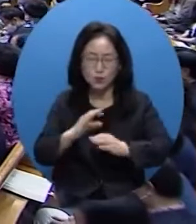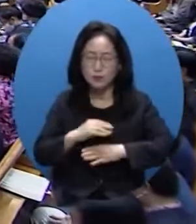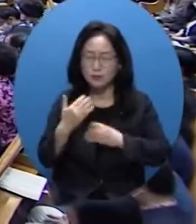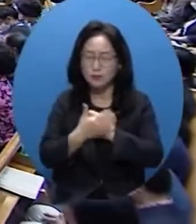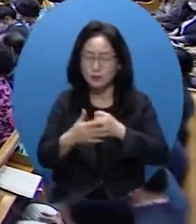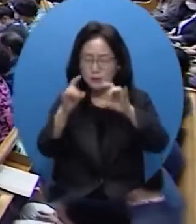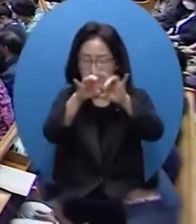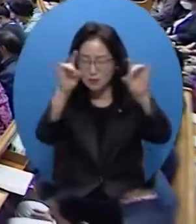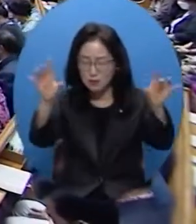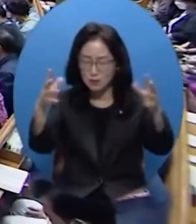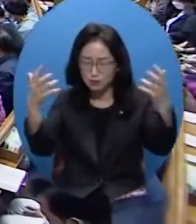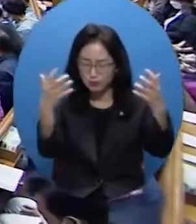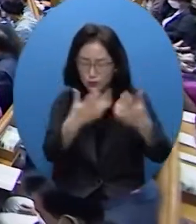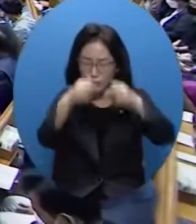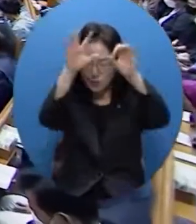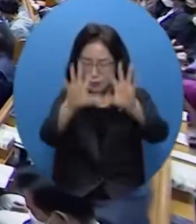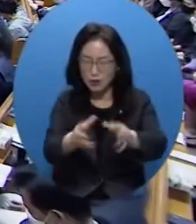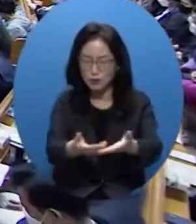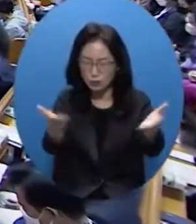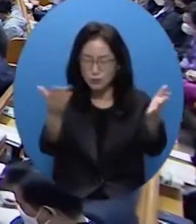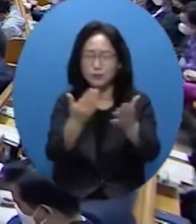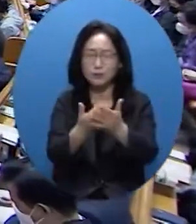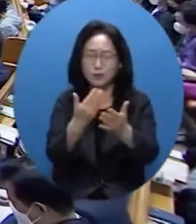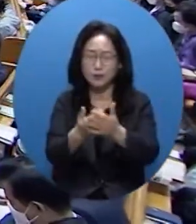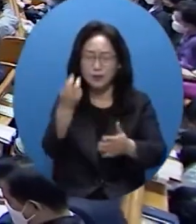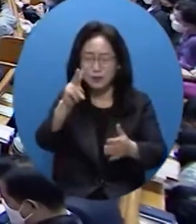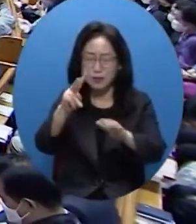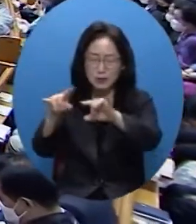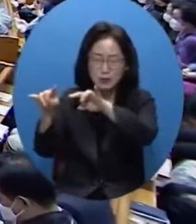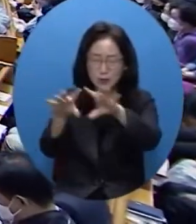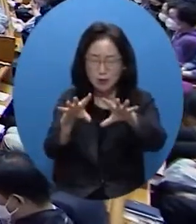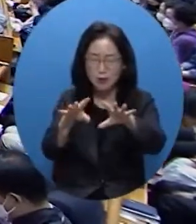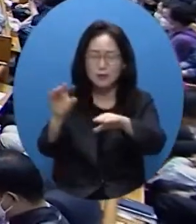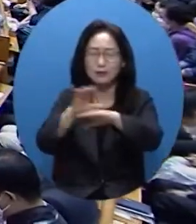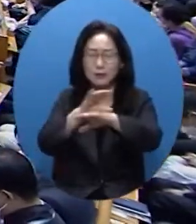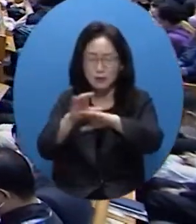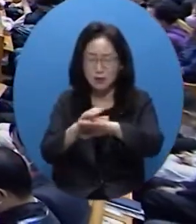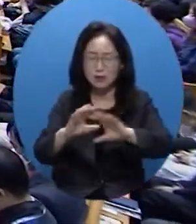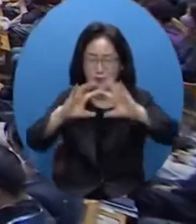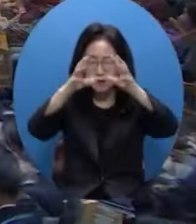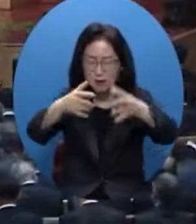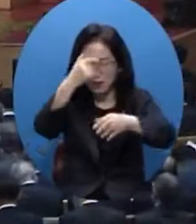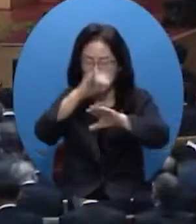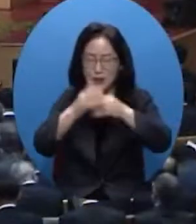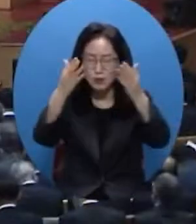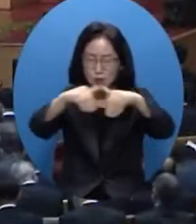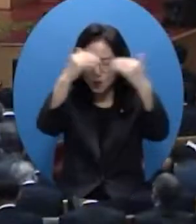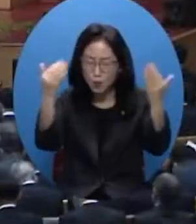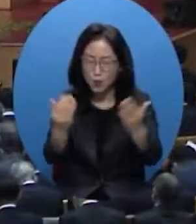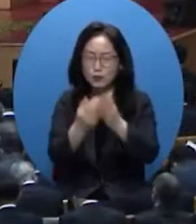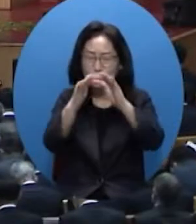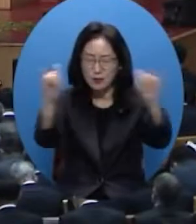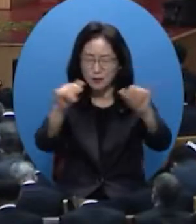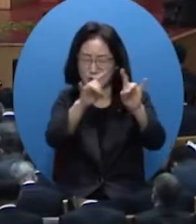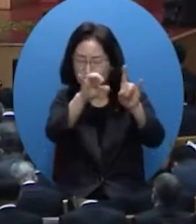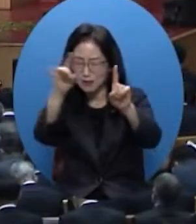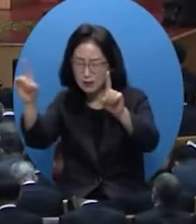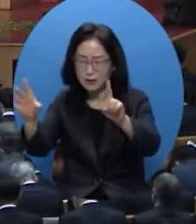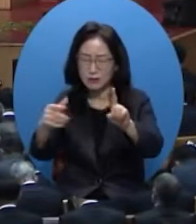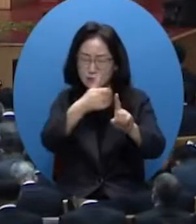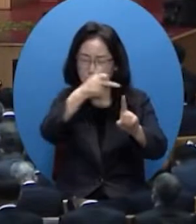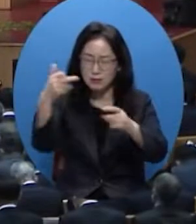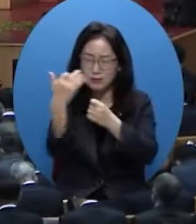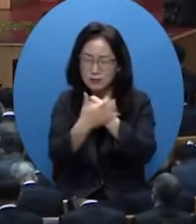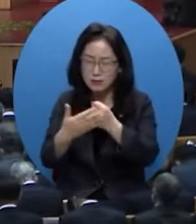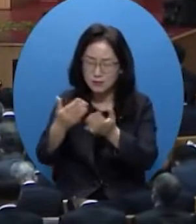품성이 내려주시옵소서 tv 생중계로 또 인터넷으로 전세계에서 예배 들은 모두 손도 1위까지 큰 은혜로